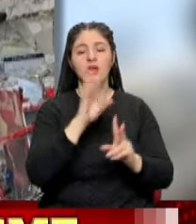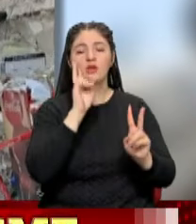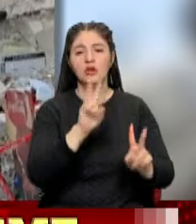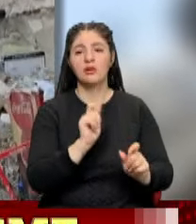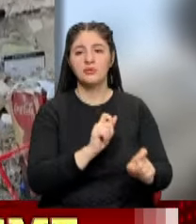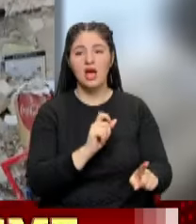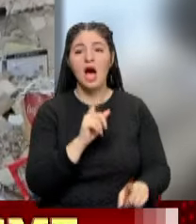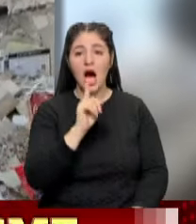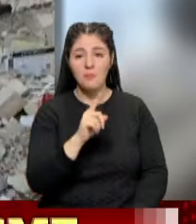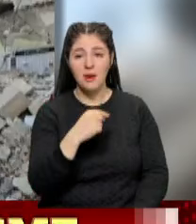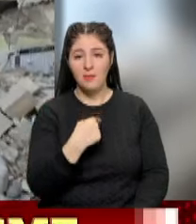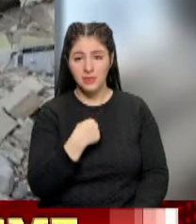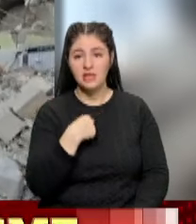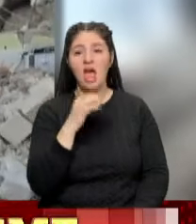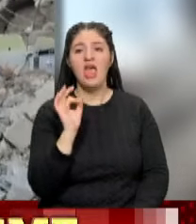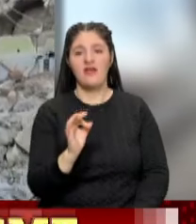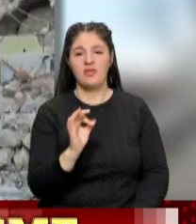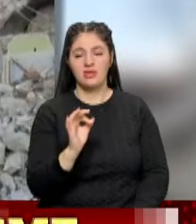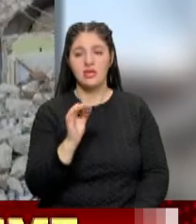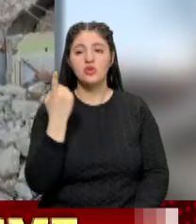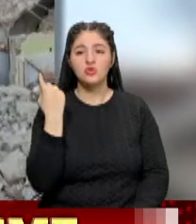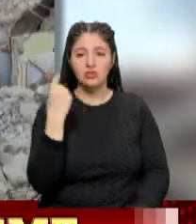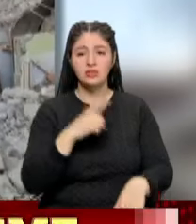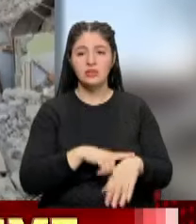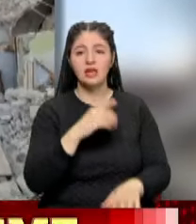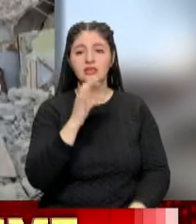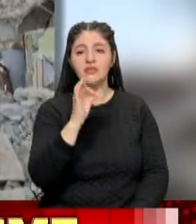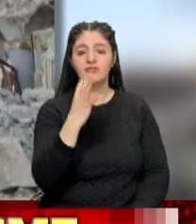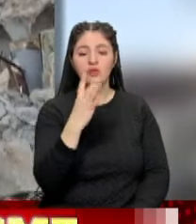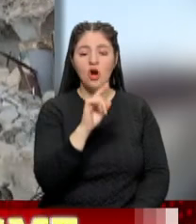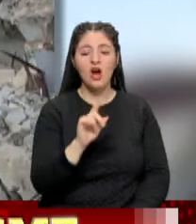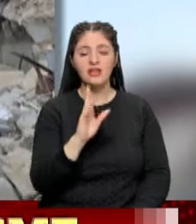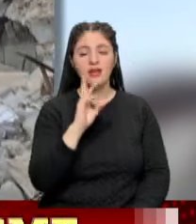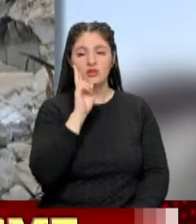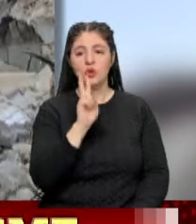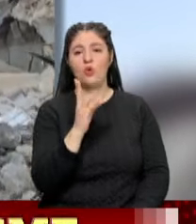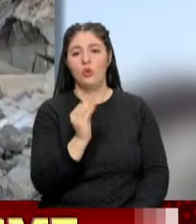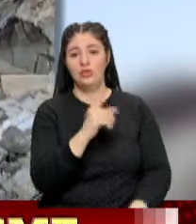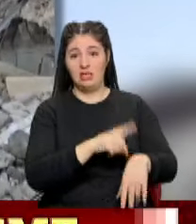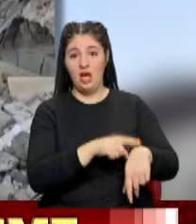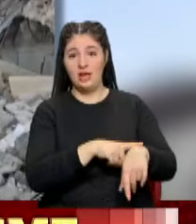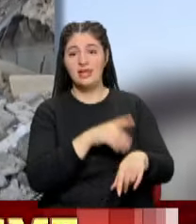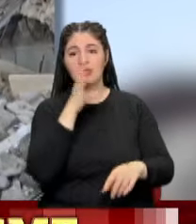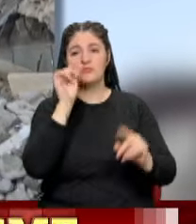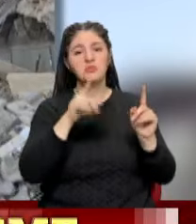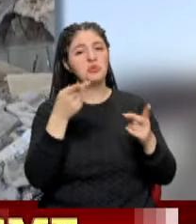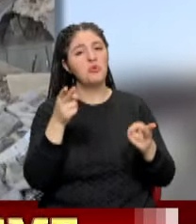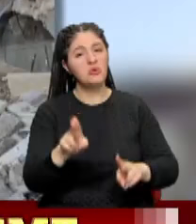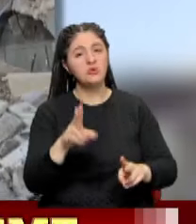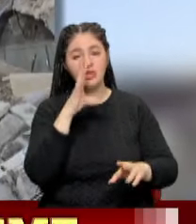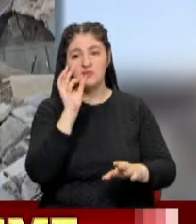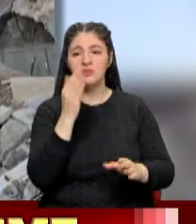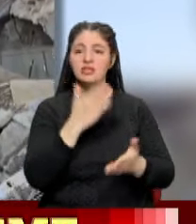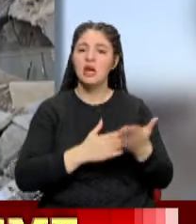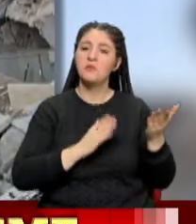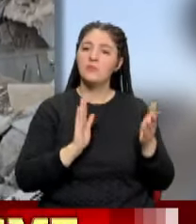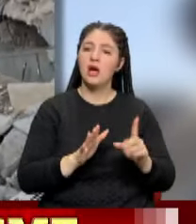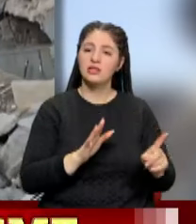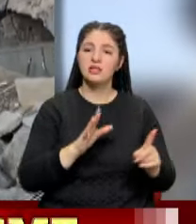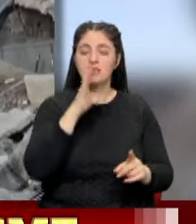gösterdiler. Ama biz, evet, dün saatler 04.17'yi gösterdiğinde kimimiz öldük, kimimiz yarım